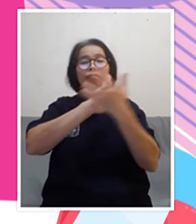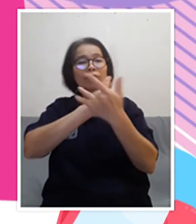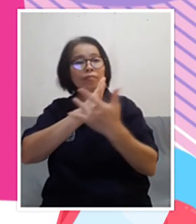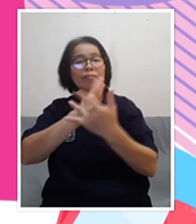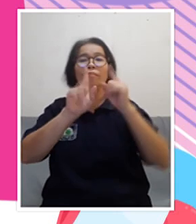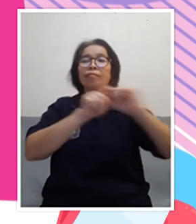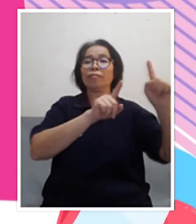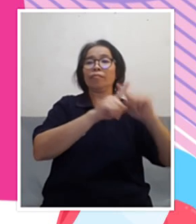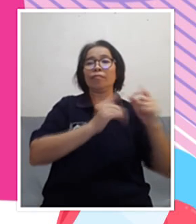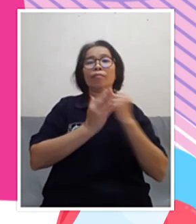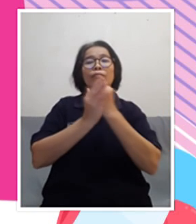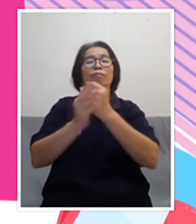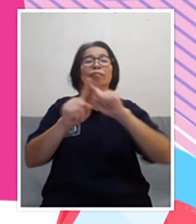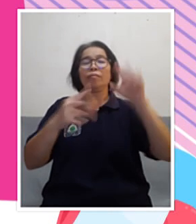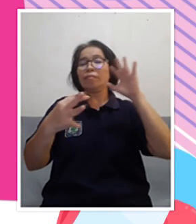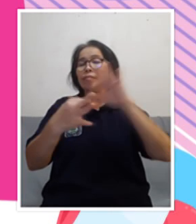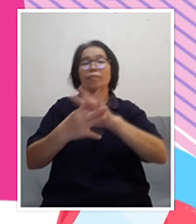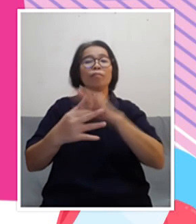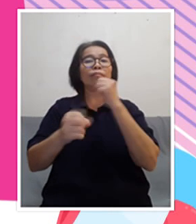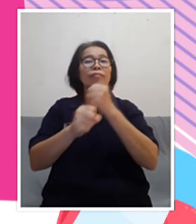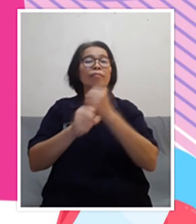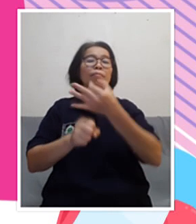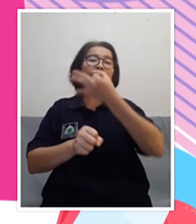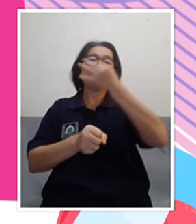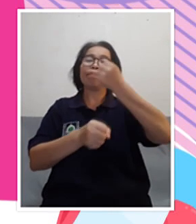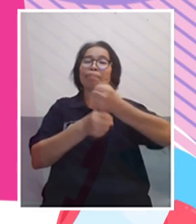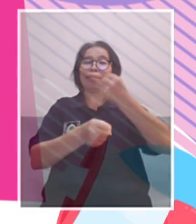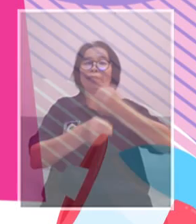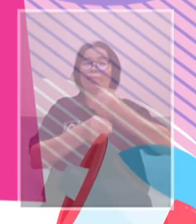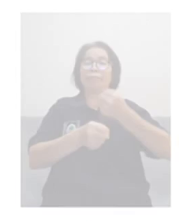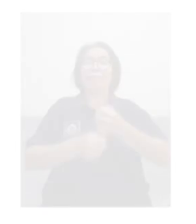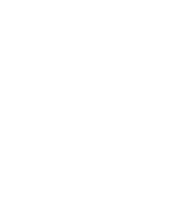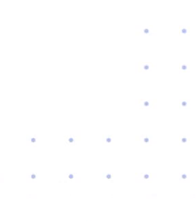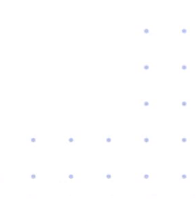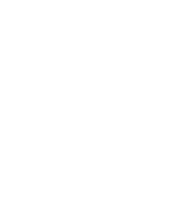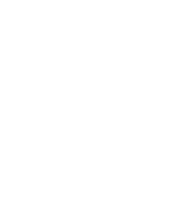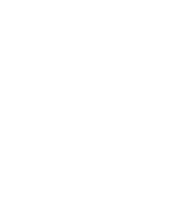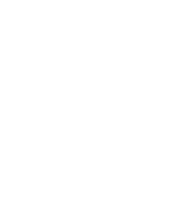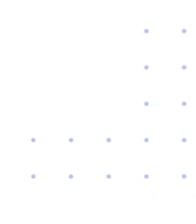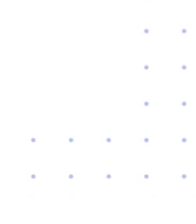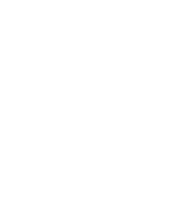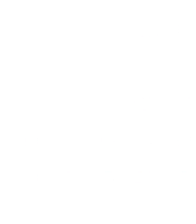ยีหรือความช่วยเหลืออื่นใดเพื่อการทำงานประกอบอาชีพของคนพิการ